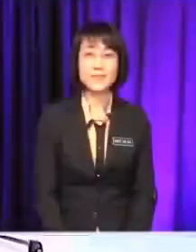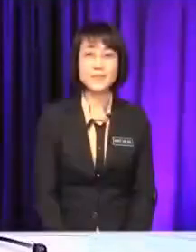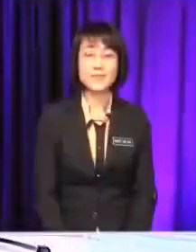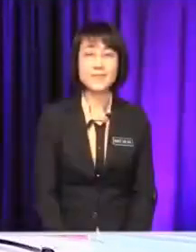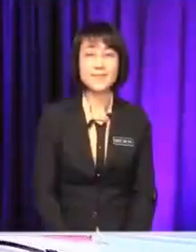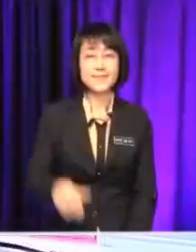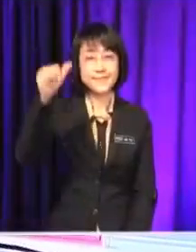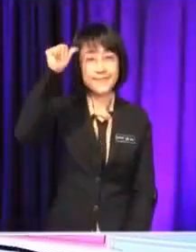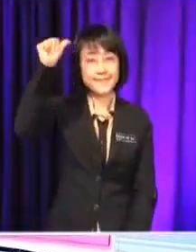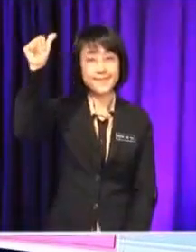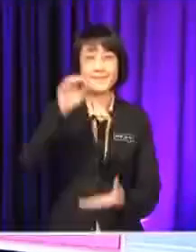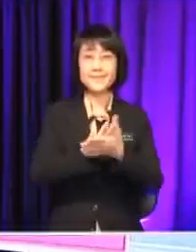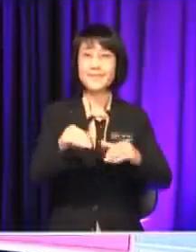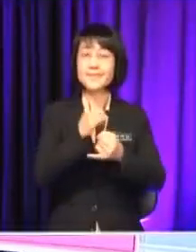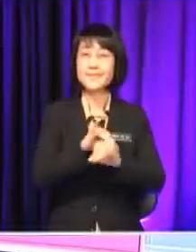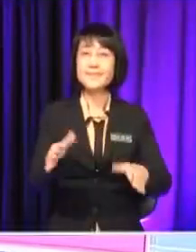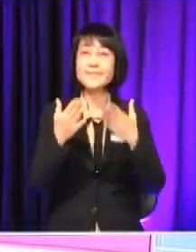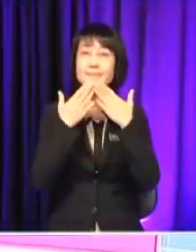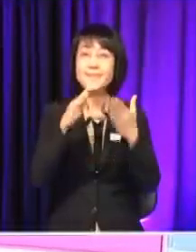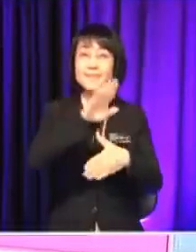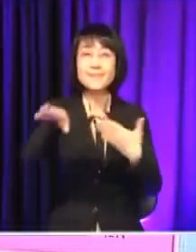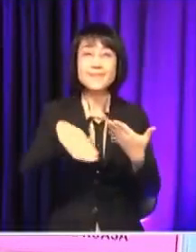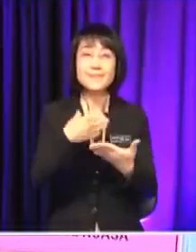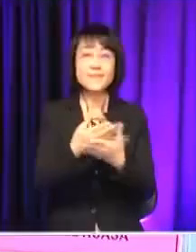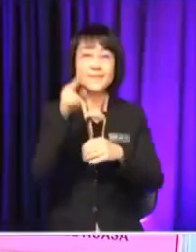Assalamualaikum salam sejahtera terima kasih kepada semuanya